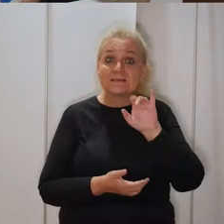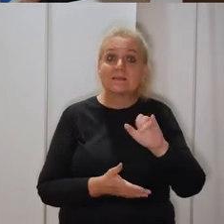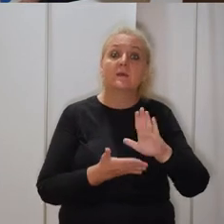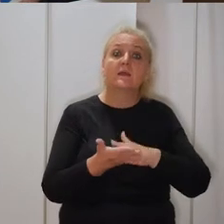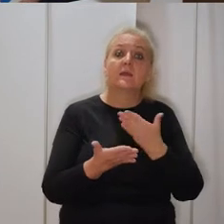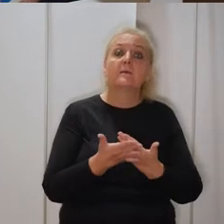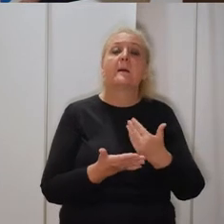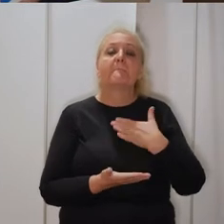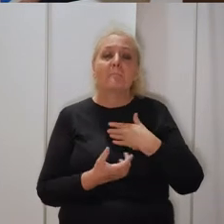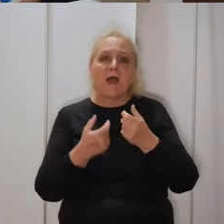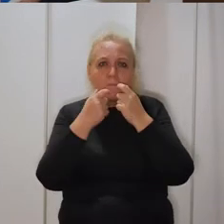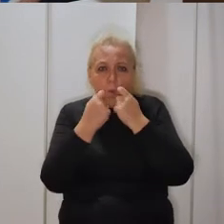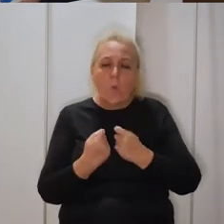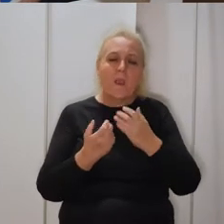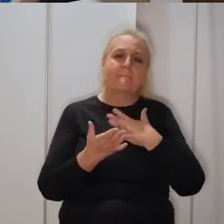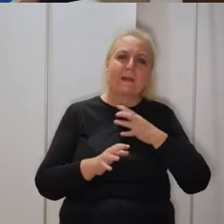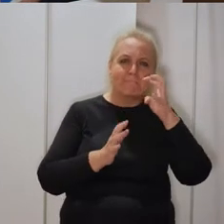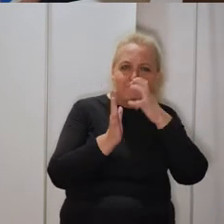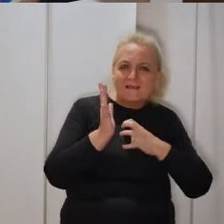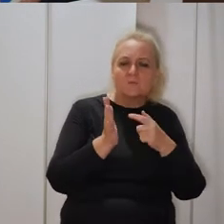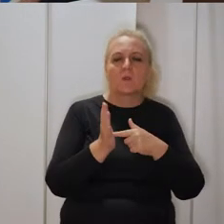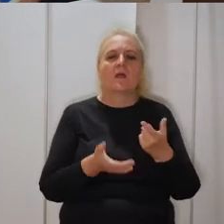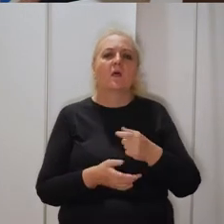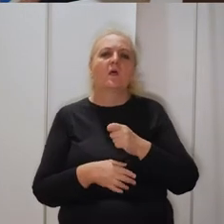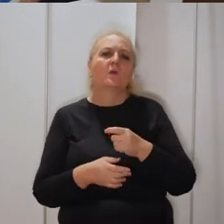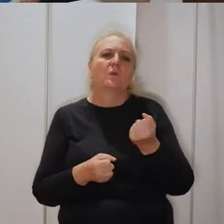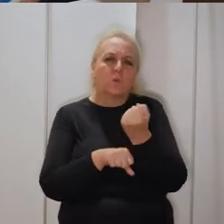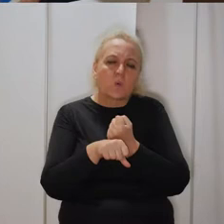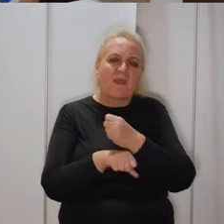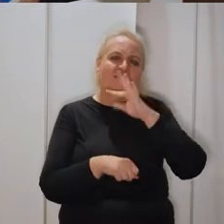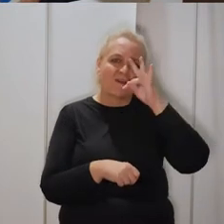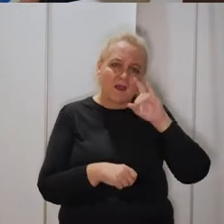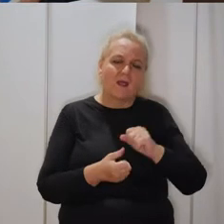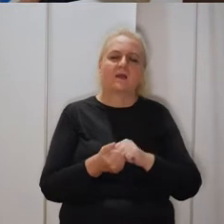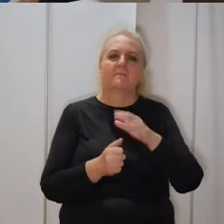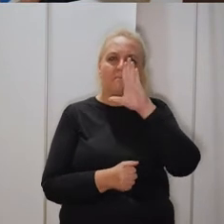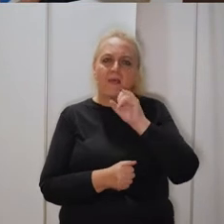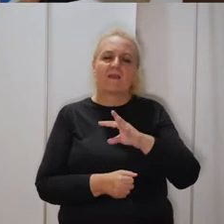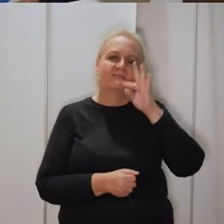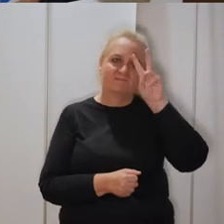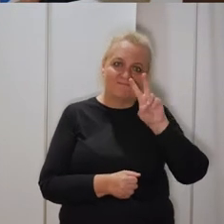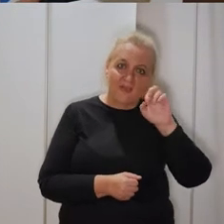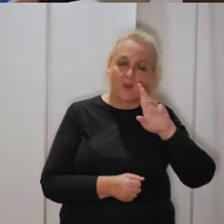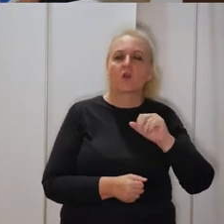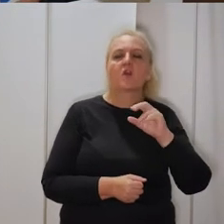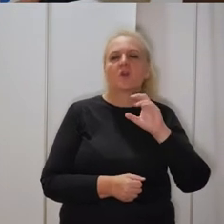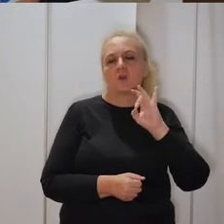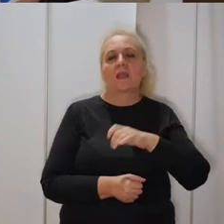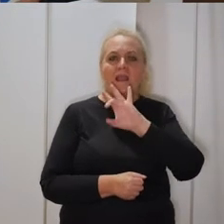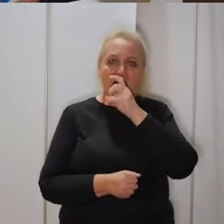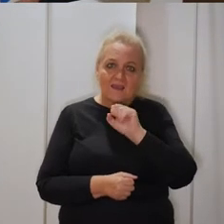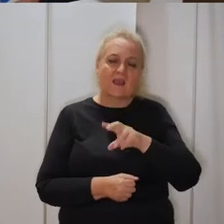przykład Mam kły, mam pazury, Skowyt, Trująca fala, Bek, Wegefront, Ekopuk,